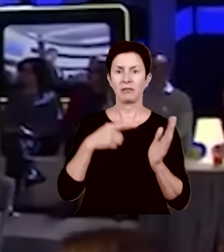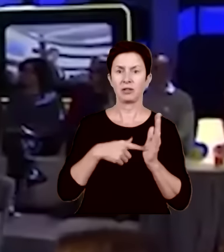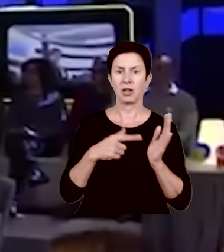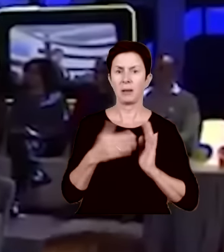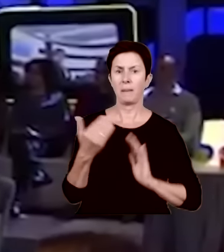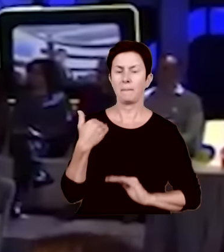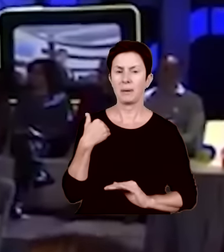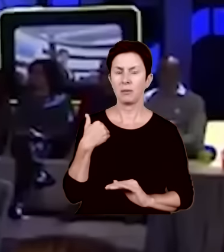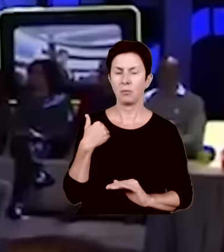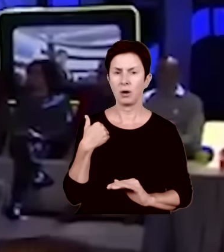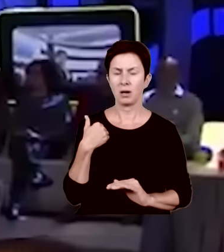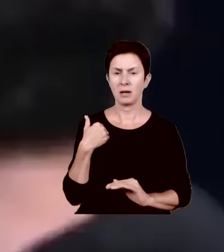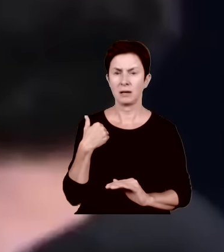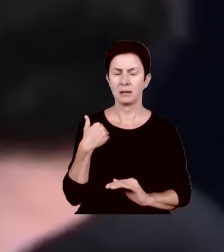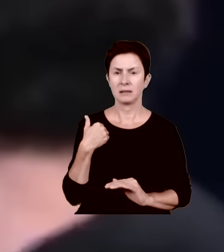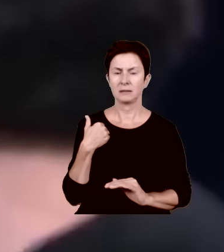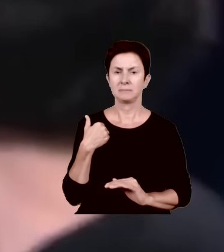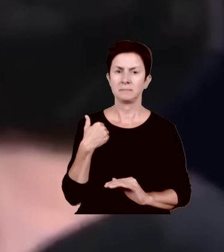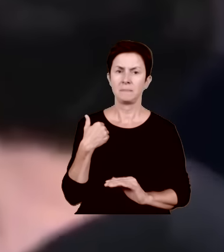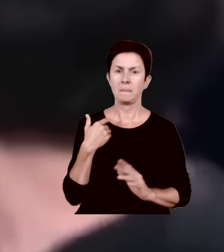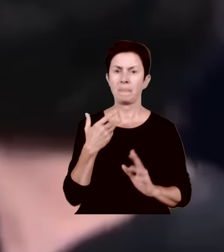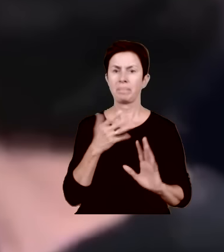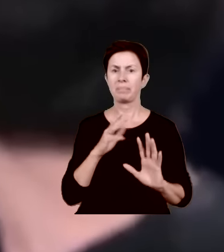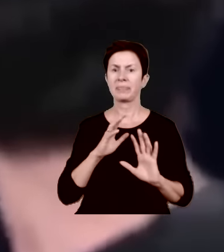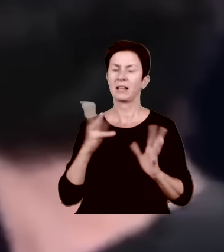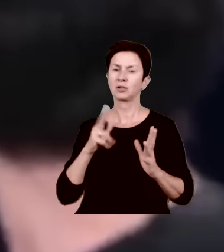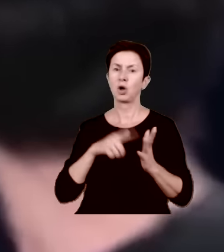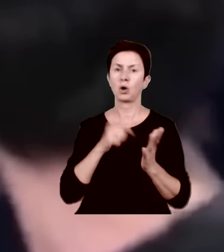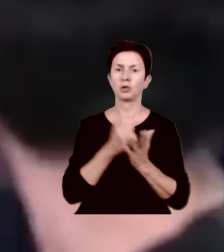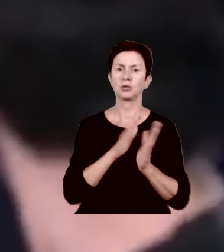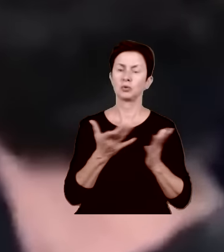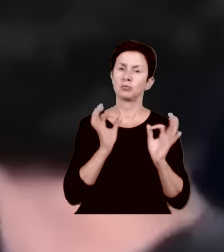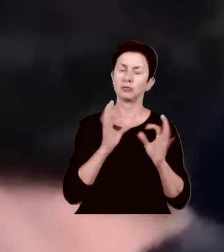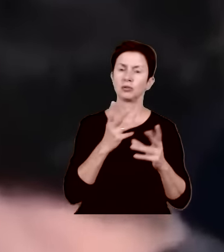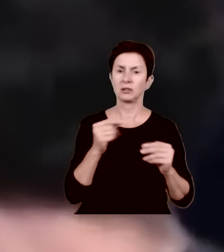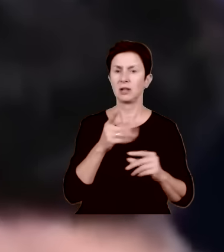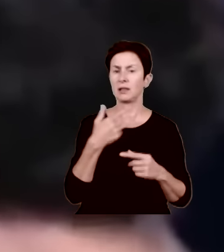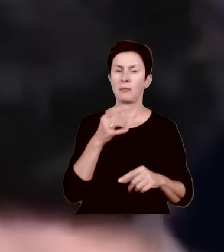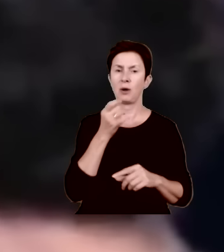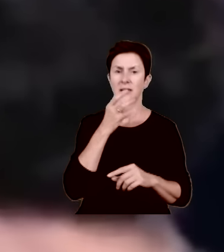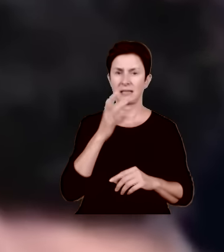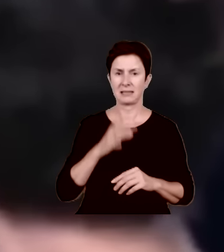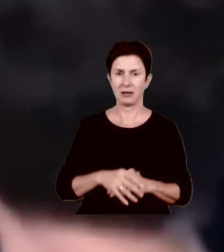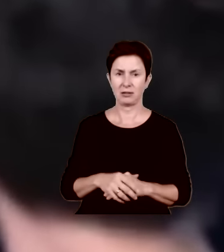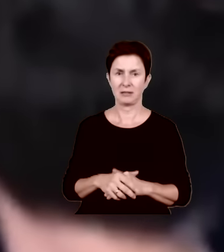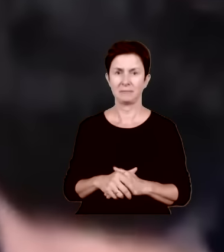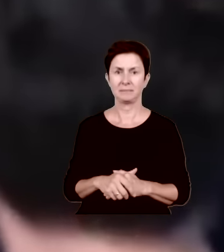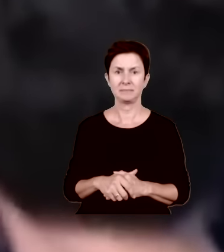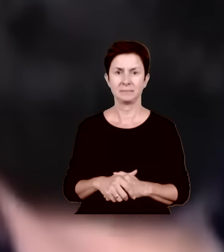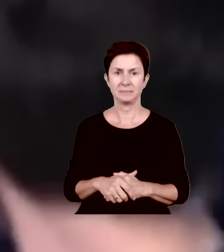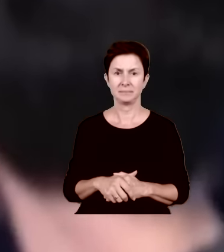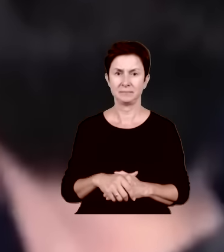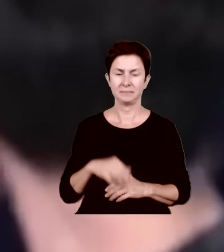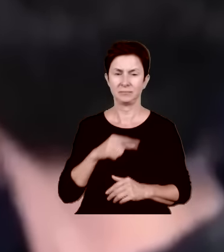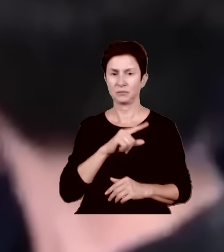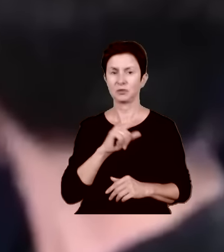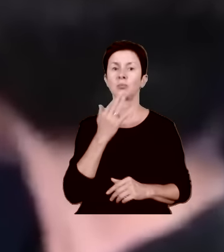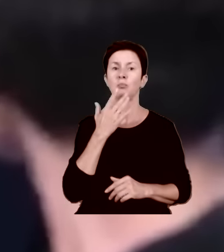jak domniemanie konstytucyjności tej ustawy. I ona nie została zaskarżona do Trybunału Konstytucyjnego. Co próbował powiedzieć